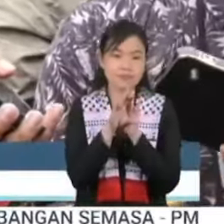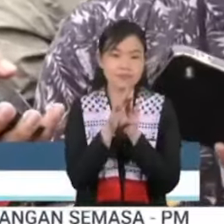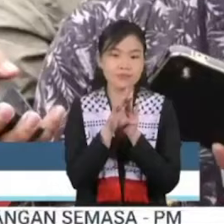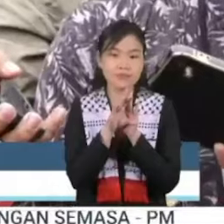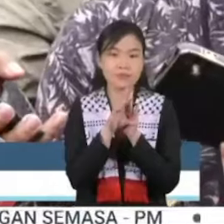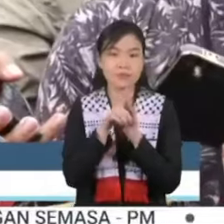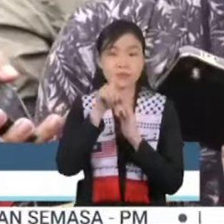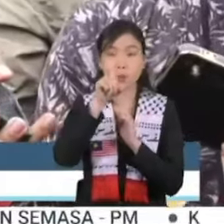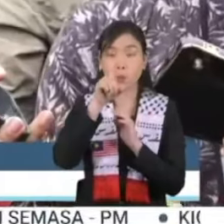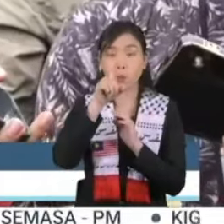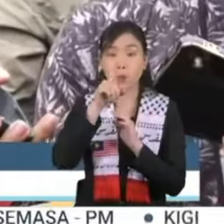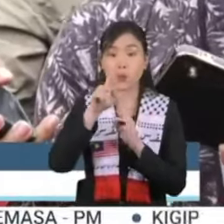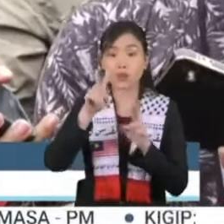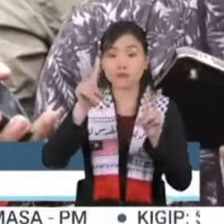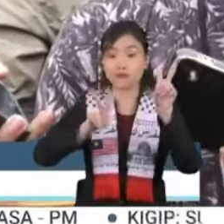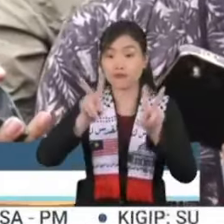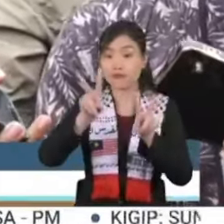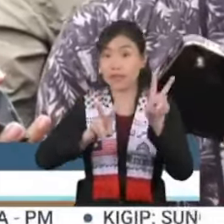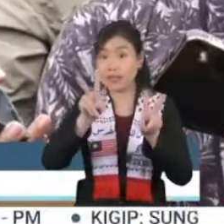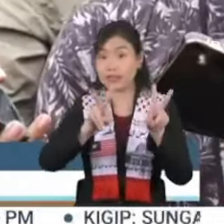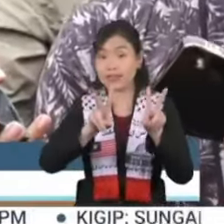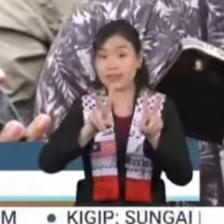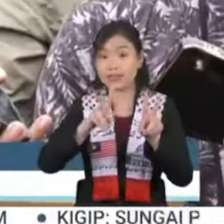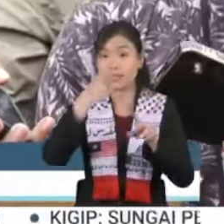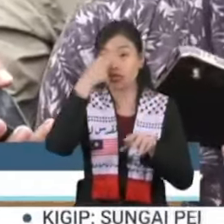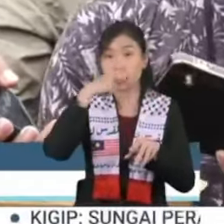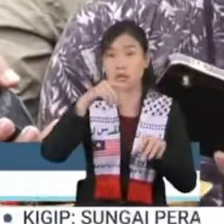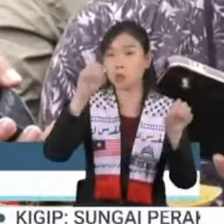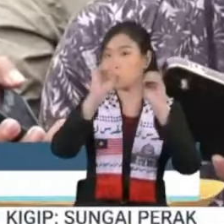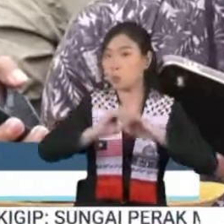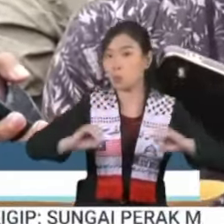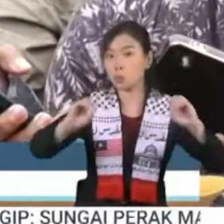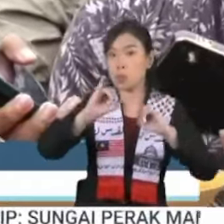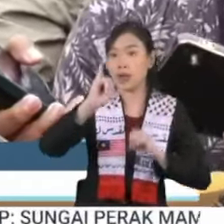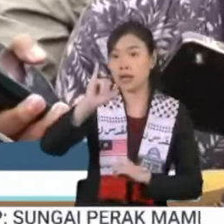sebuah kenderaan van Thailand yang tidak mempunyai ICP.